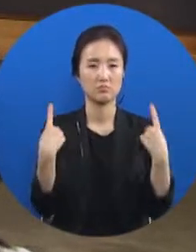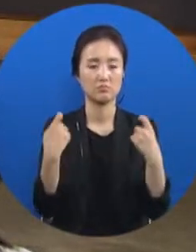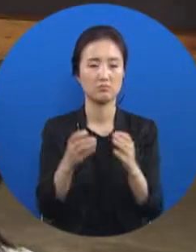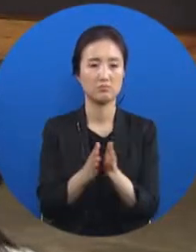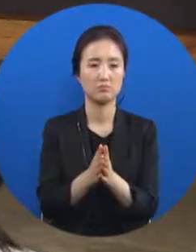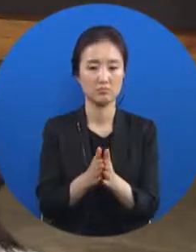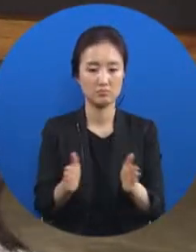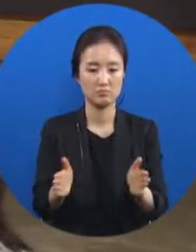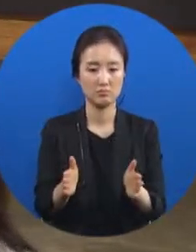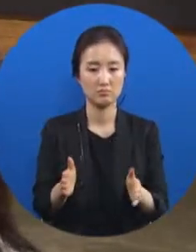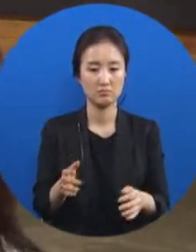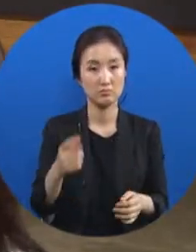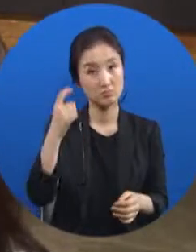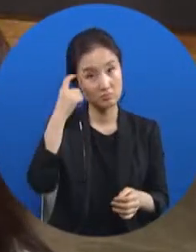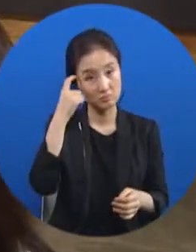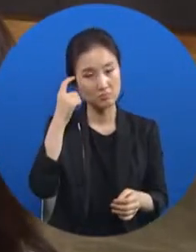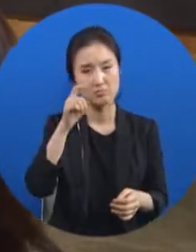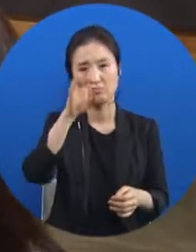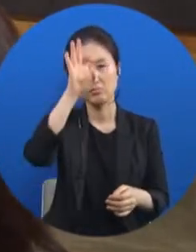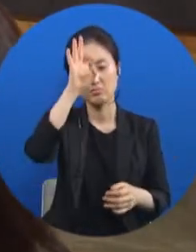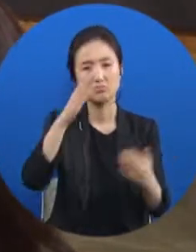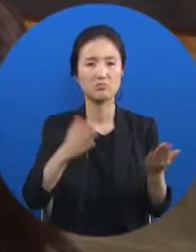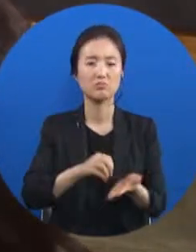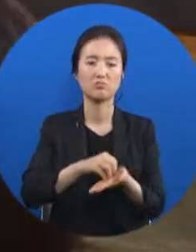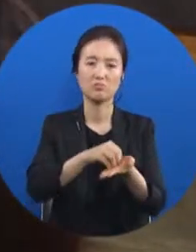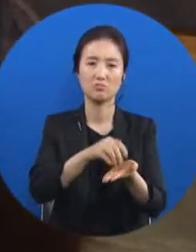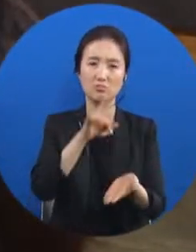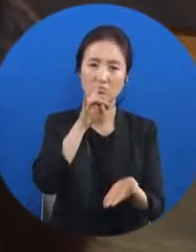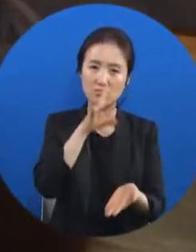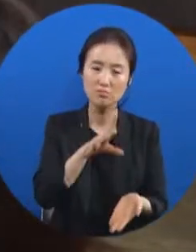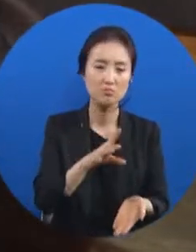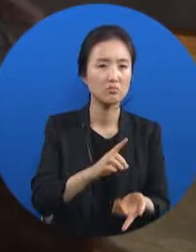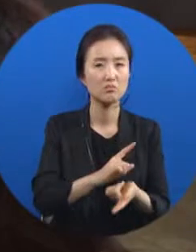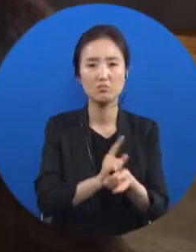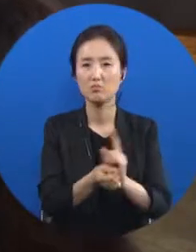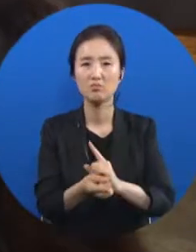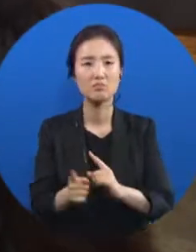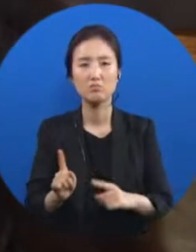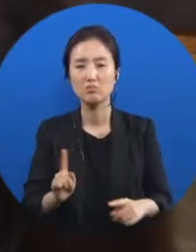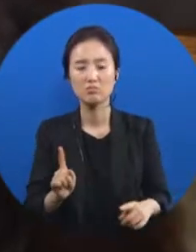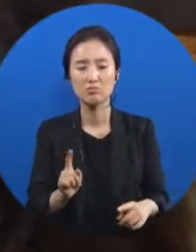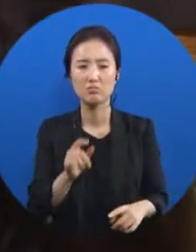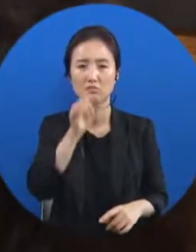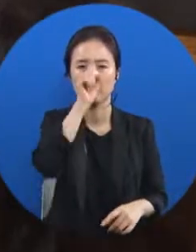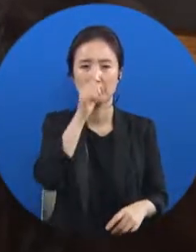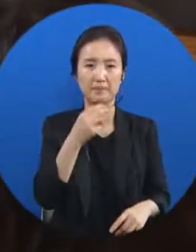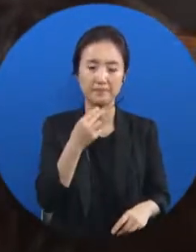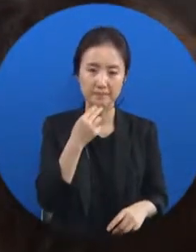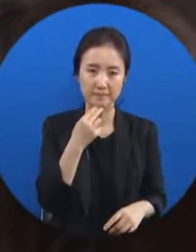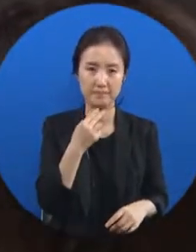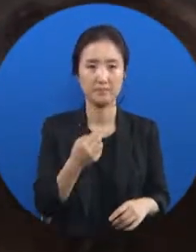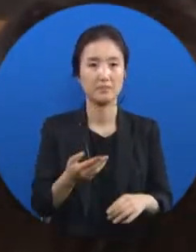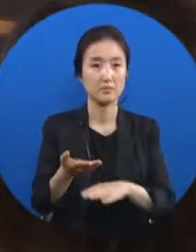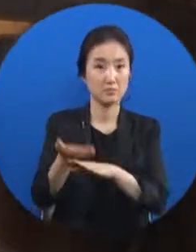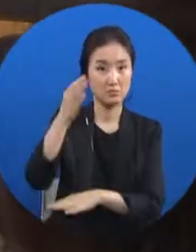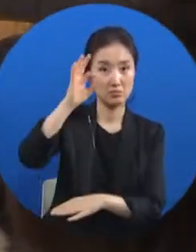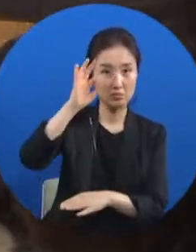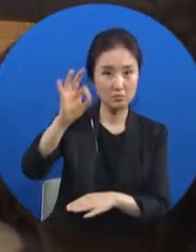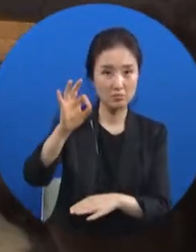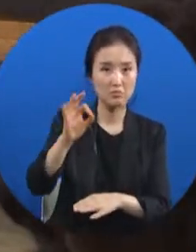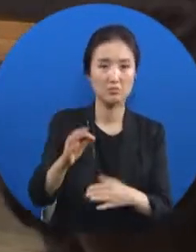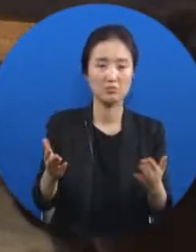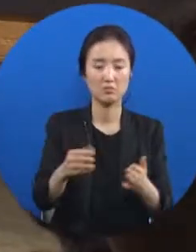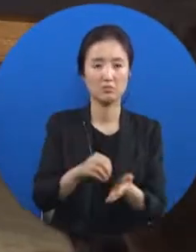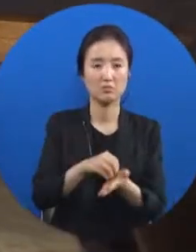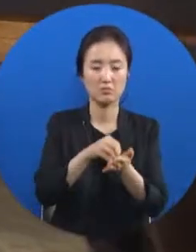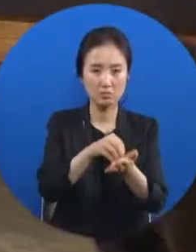왜? IMF 와서 취업은 안 되고. 예. 취업됐던 선배님들도 계속 기다리고만 계시고. 예. 뭐